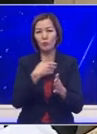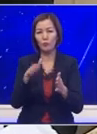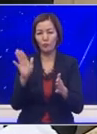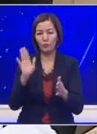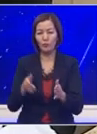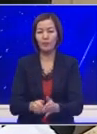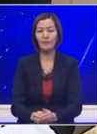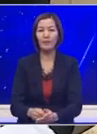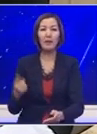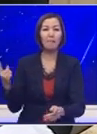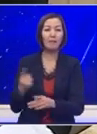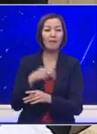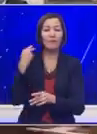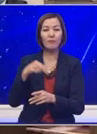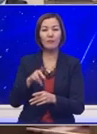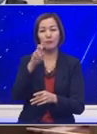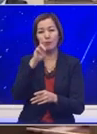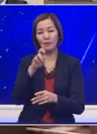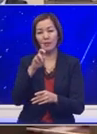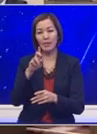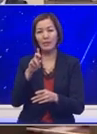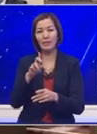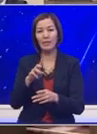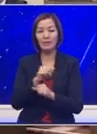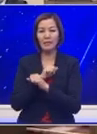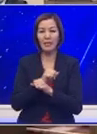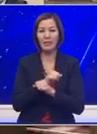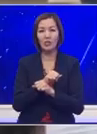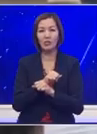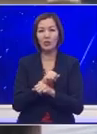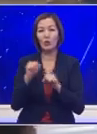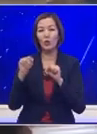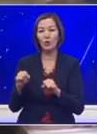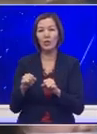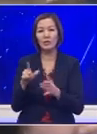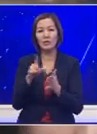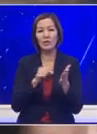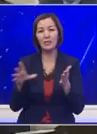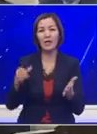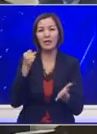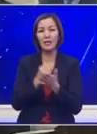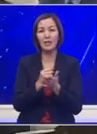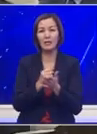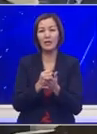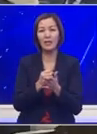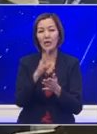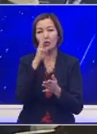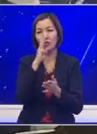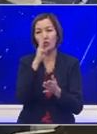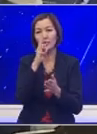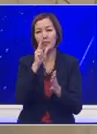елдің алғашқы басшысына мемлекет тарапынан саяжай беріліп, оққағар мен зейнетақы тағайындалады. Зейнетақы мөлшері